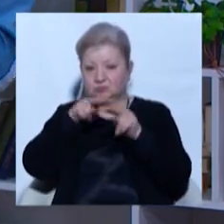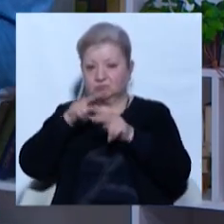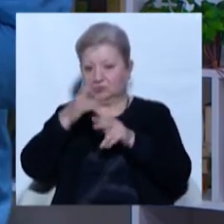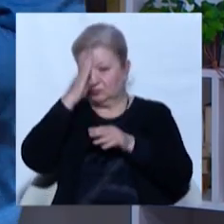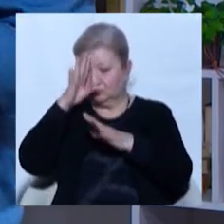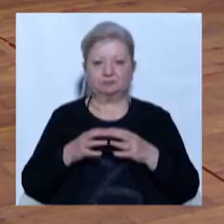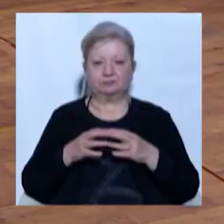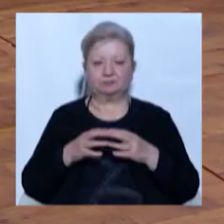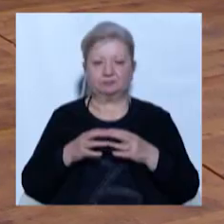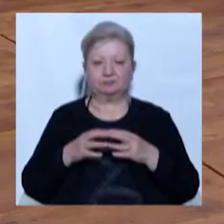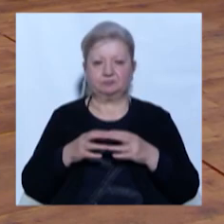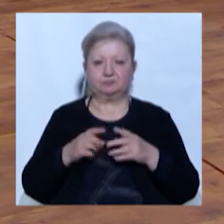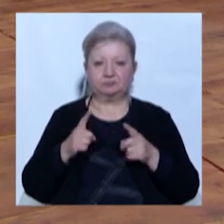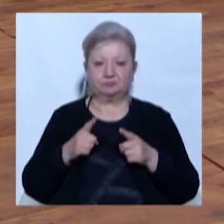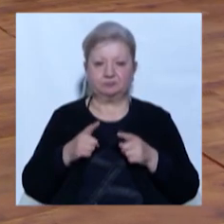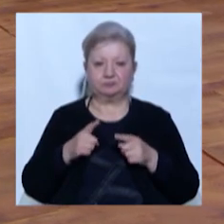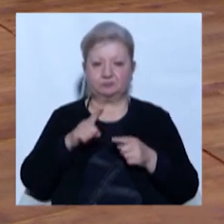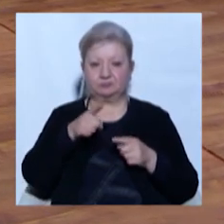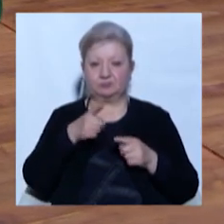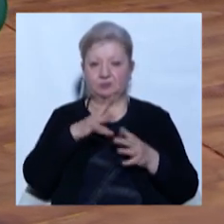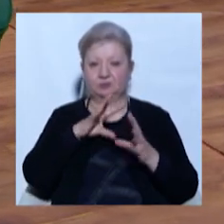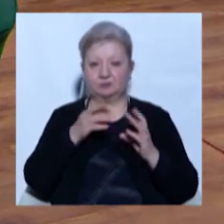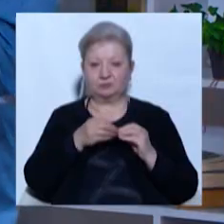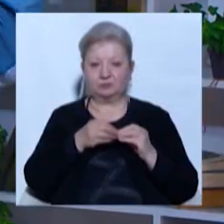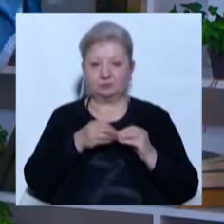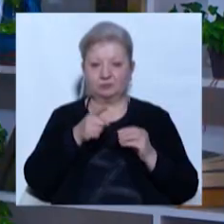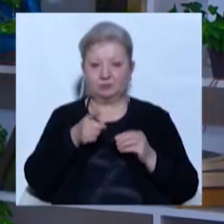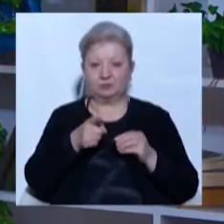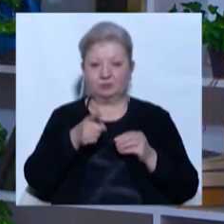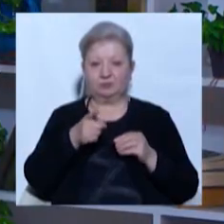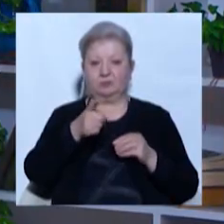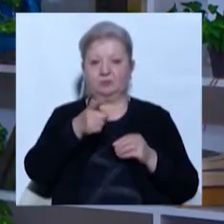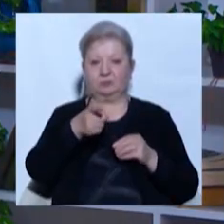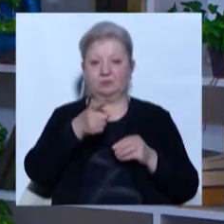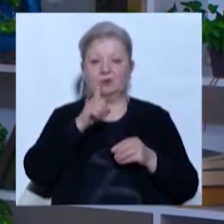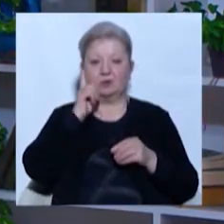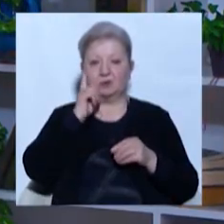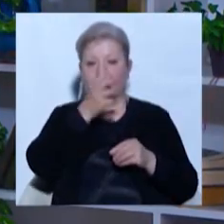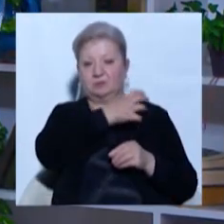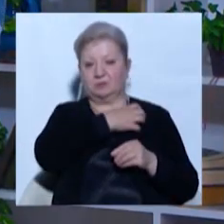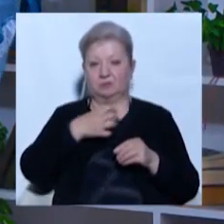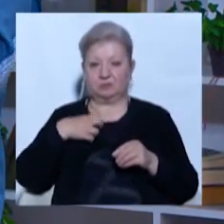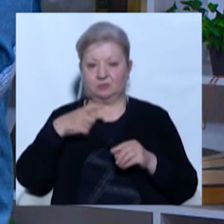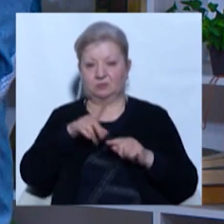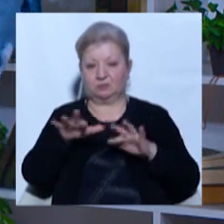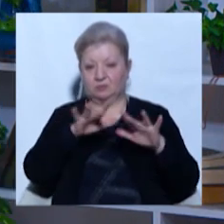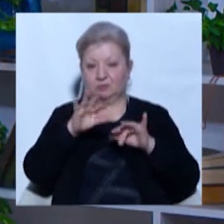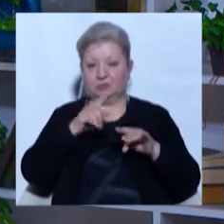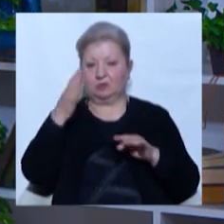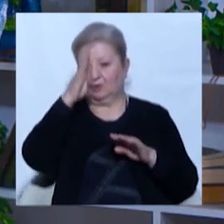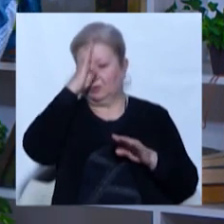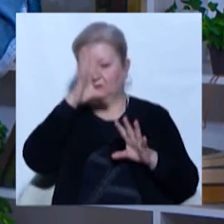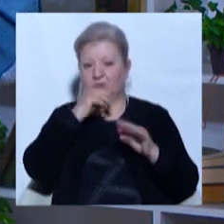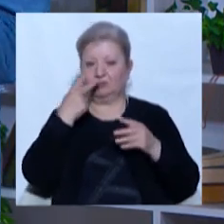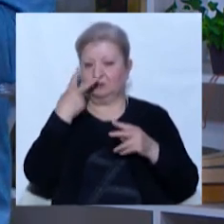უსაფრთხოების დაცვაა. ბუნებრივია, ეს ჭაბუკი მეფის ღონისძიებები მოწინააღმდეგესთვის არ იყო შეუმჩნეველი და ის თავის